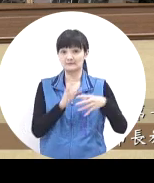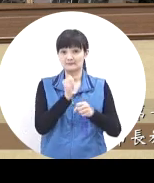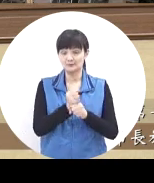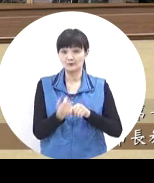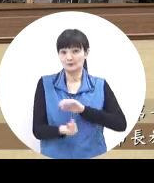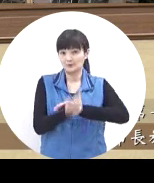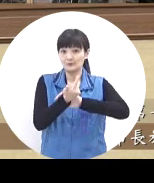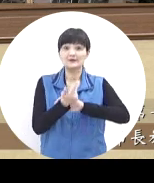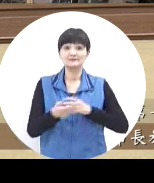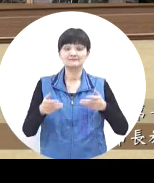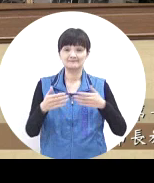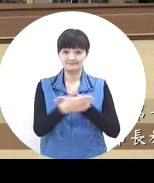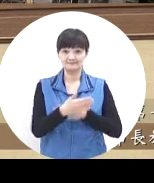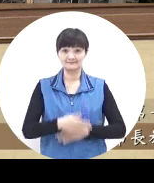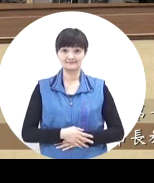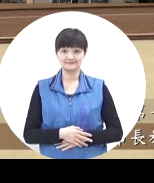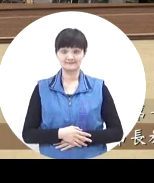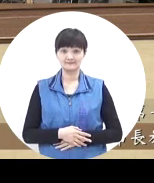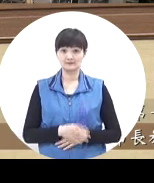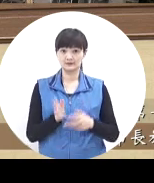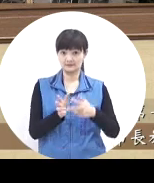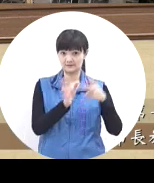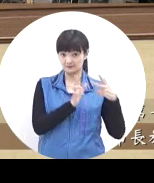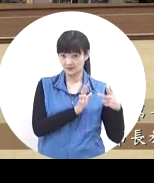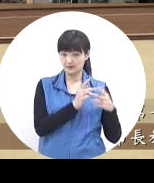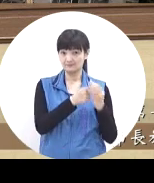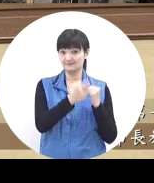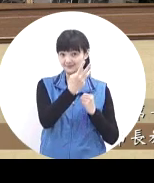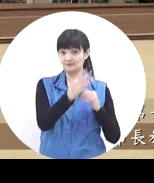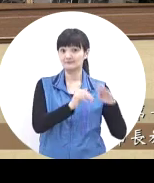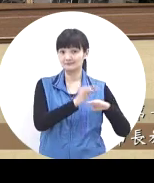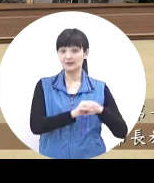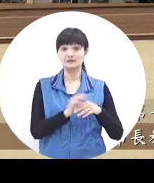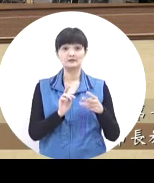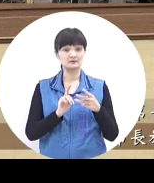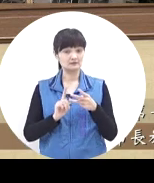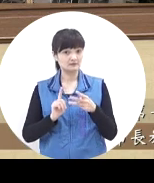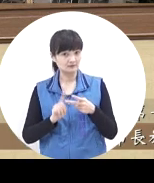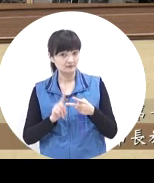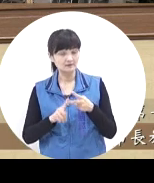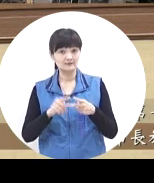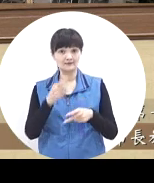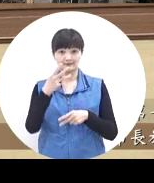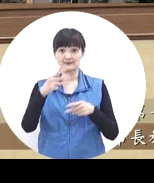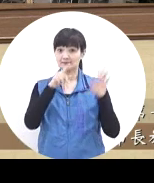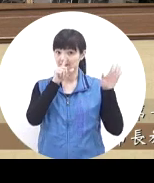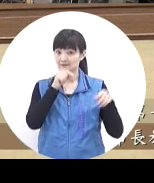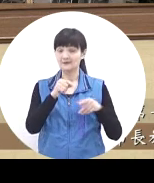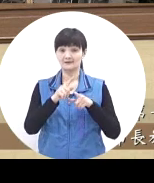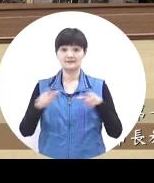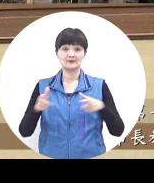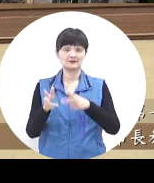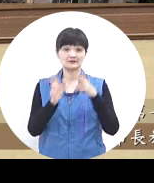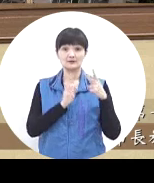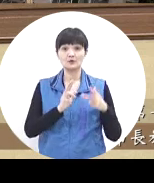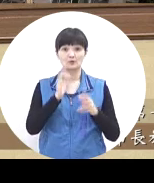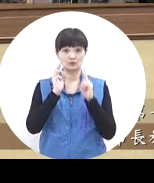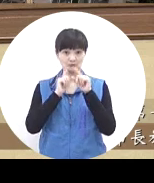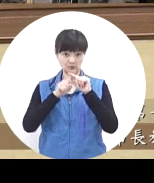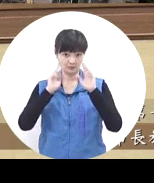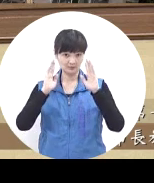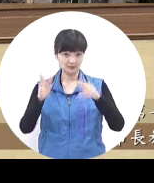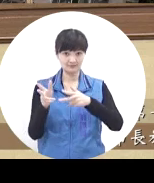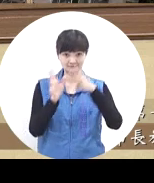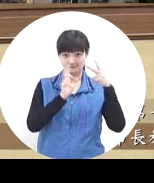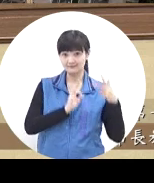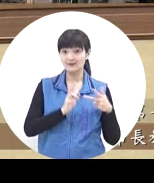桥梁的改建已经完成3座，另外有三鹰大桥、中正桥、淡江大桥3座桥梁在